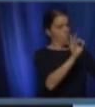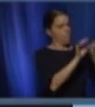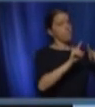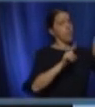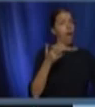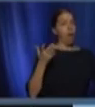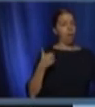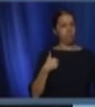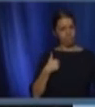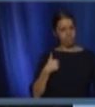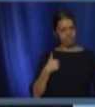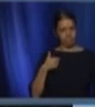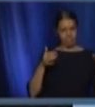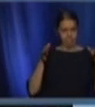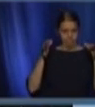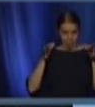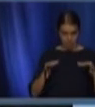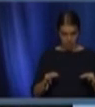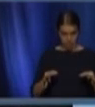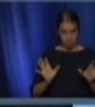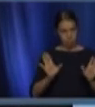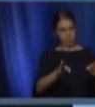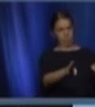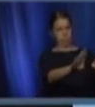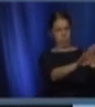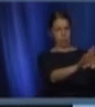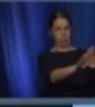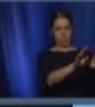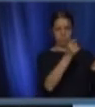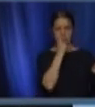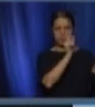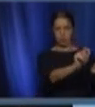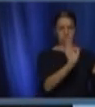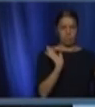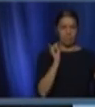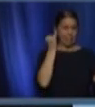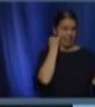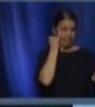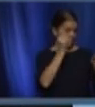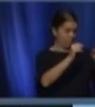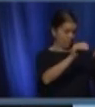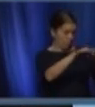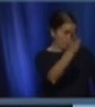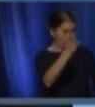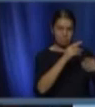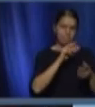vont sévir et des amendes seront octroyées le cas échéant.